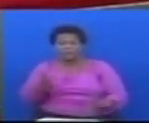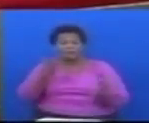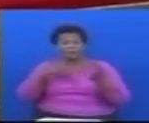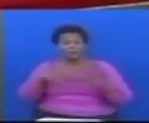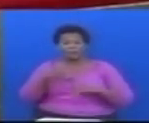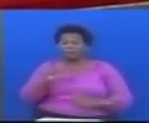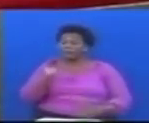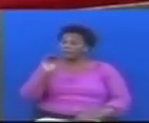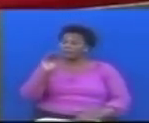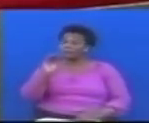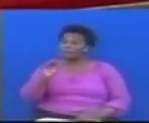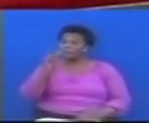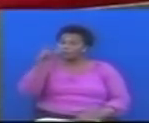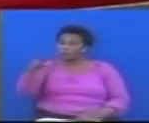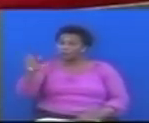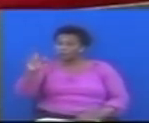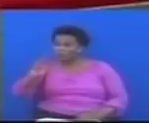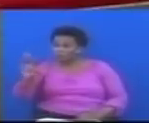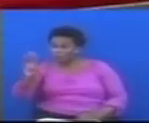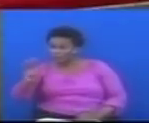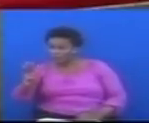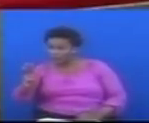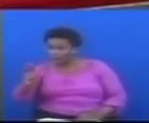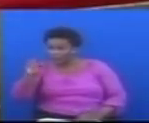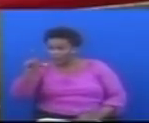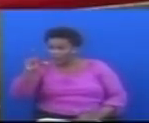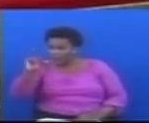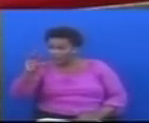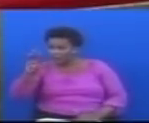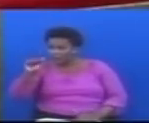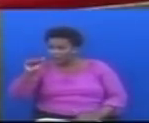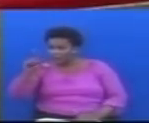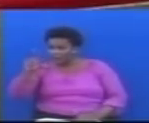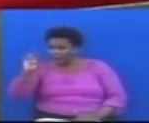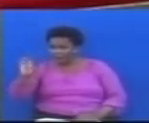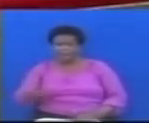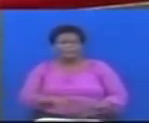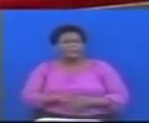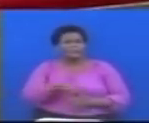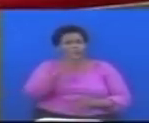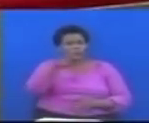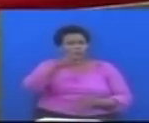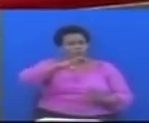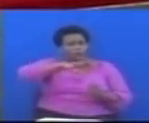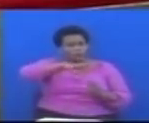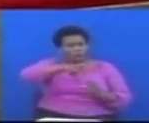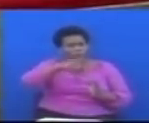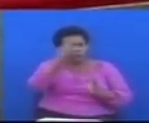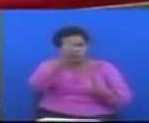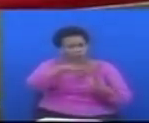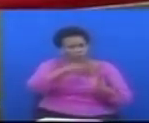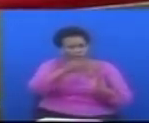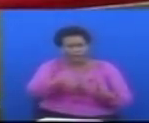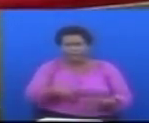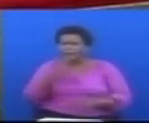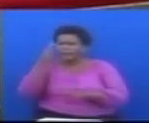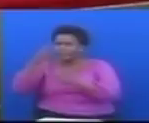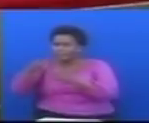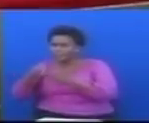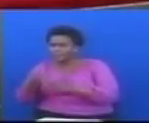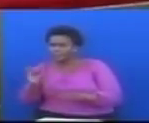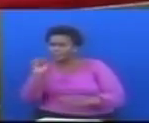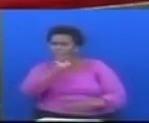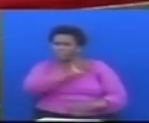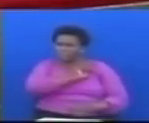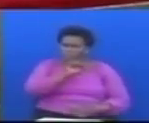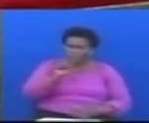Liwale, wakazi wa mikoa ya Lindi na Mtwara ambayo yameunganishwa kwenye gridi ya taifa, wakazi pia wa mkoa wa Ruvuma, wakazi